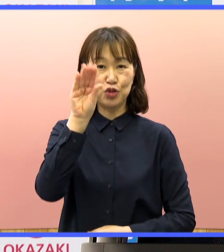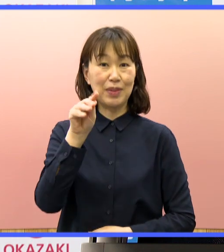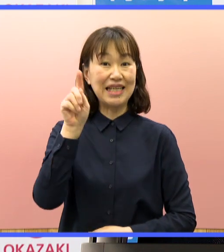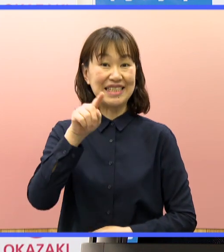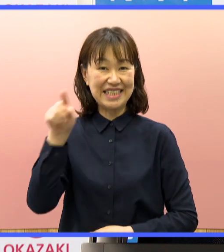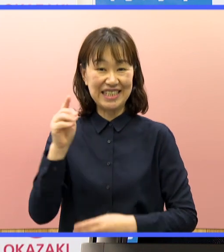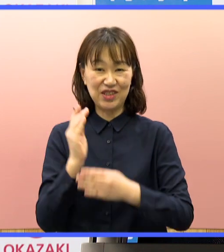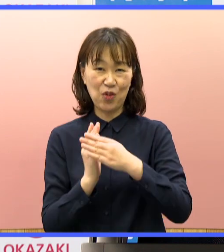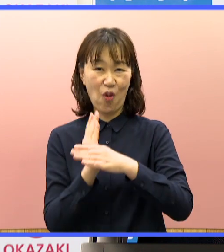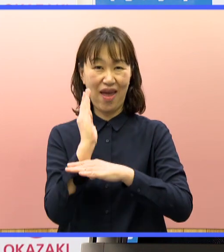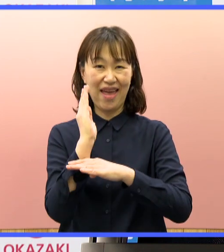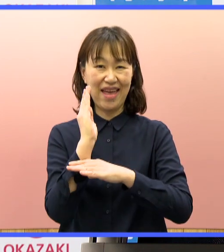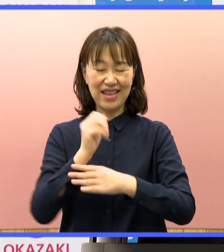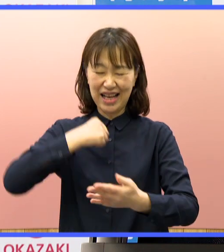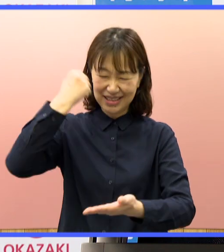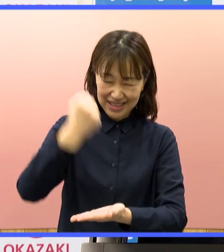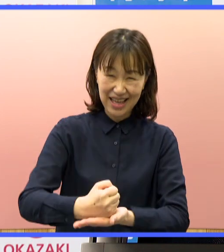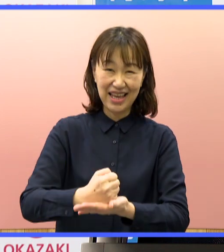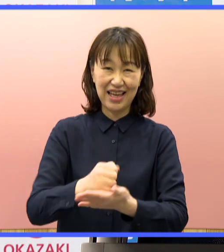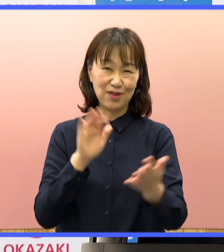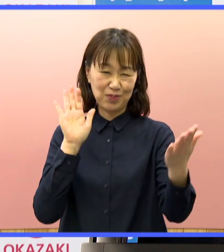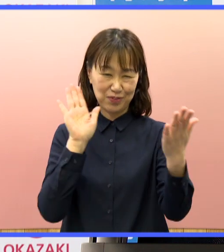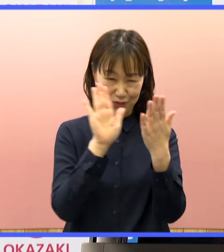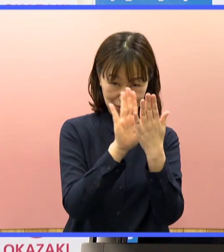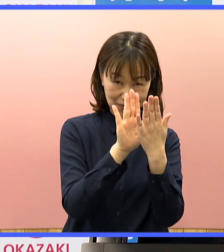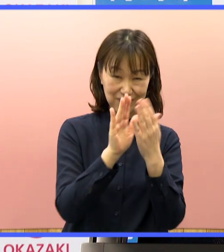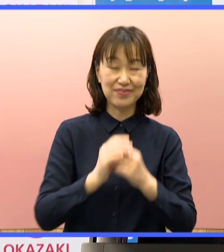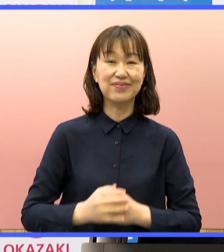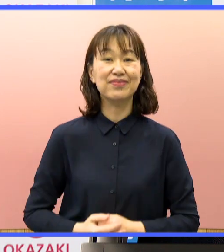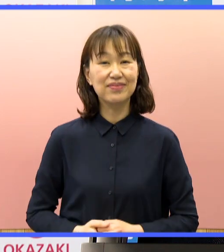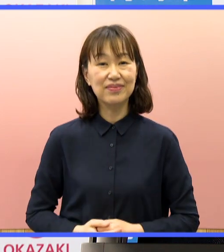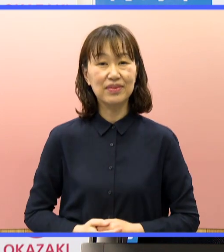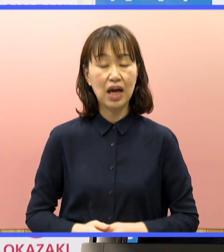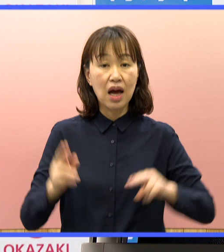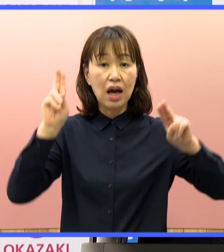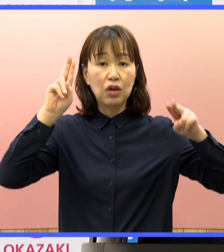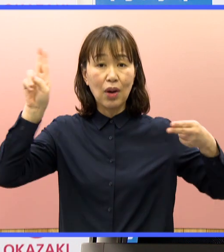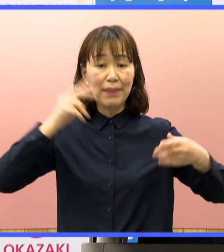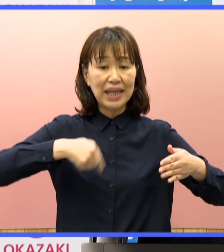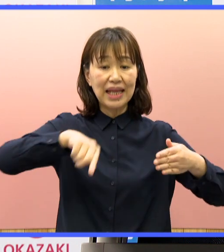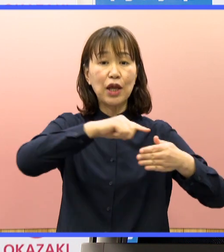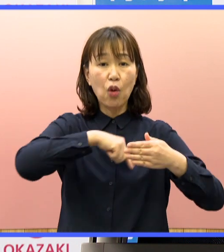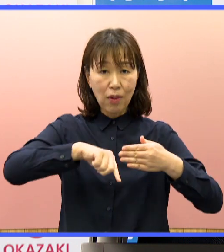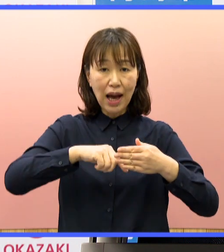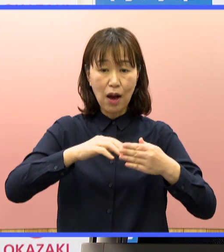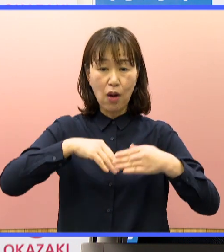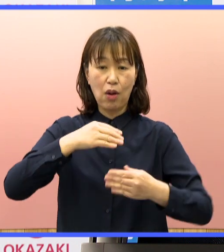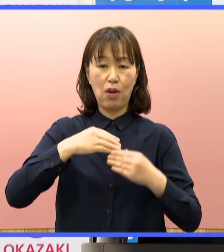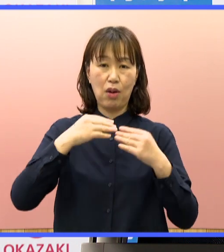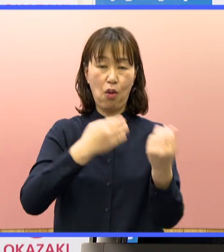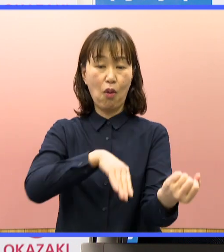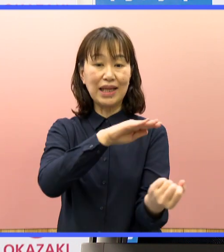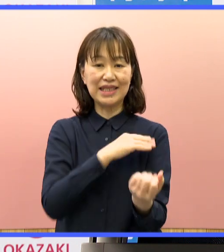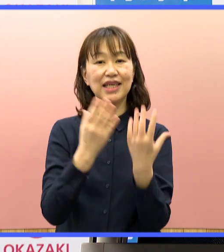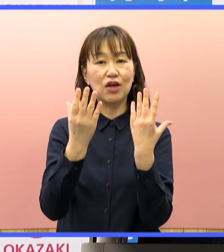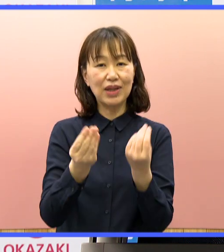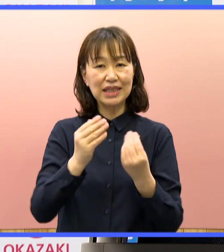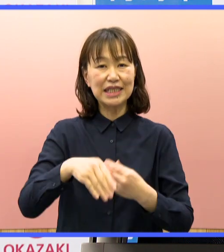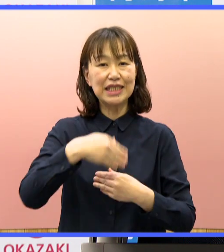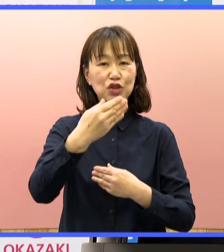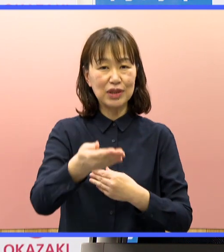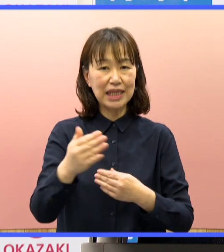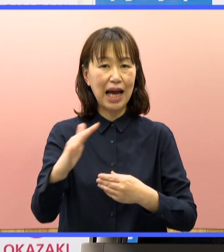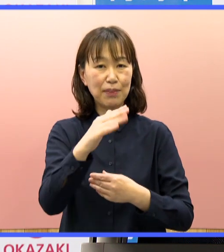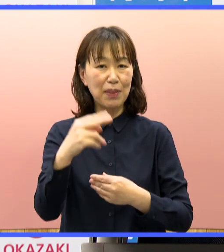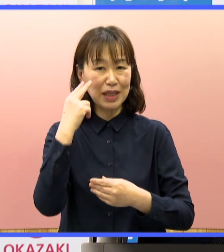者10万人を達成できそうなところまで来ております。ドラマの舞台は今後岡崎を離れ浜松江戸へと移っていくことが